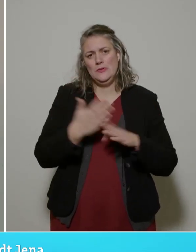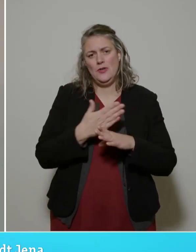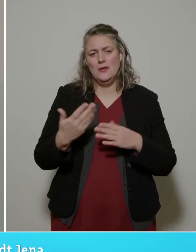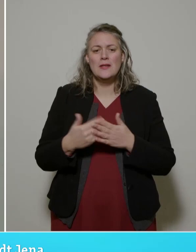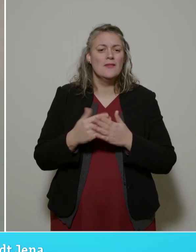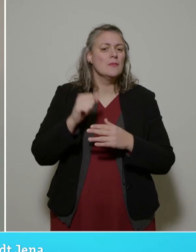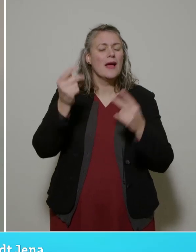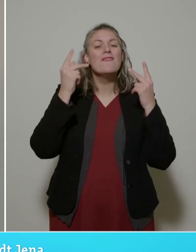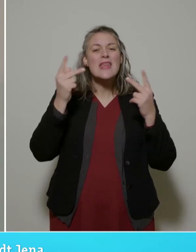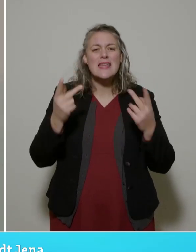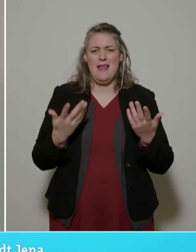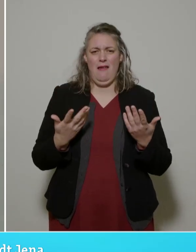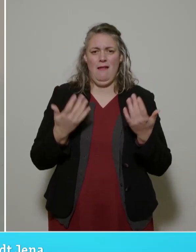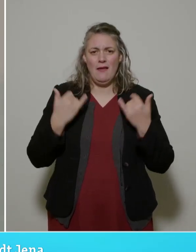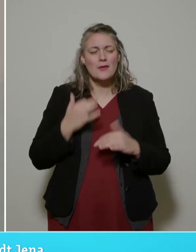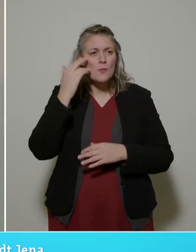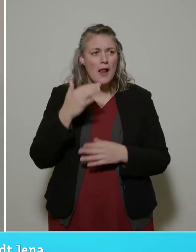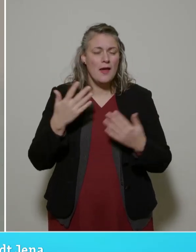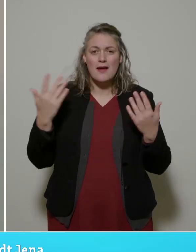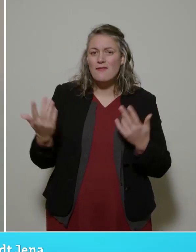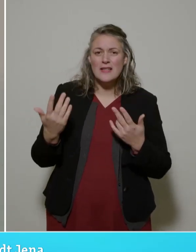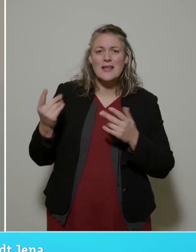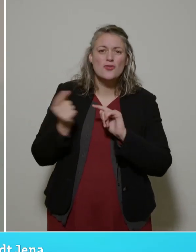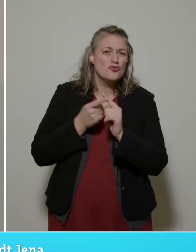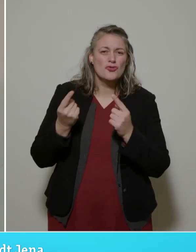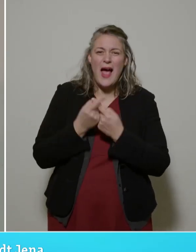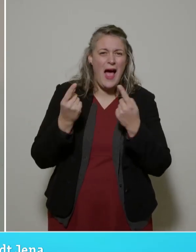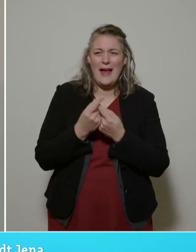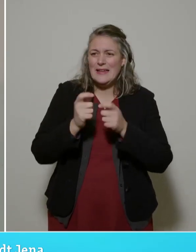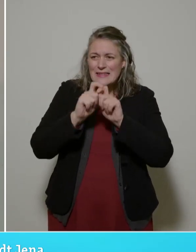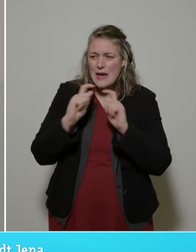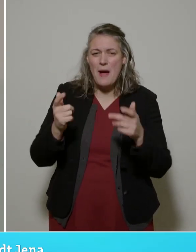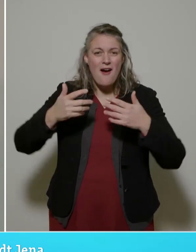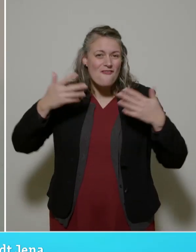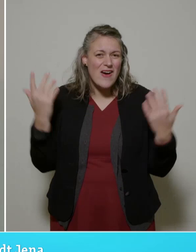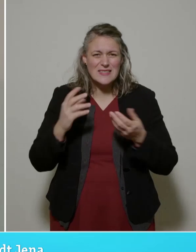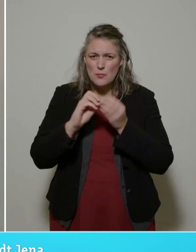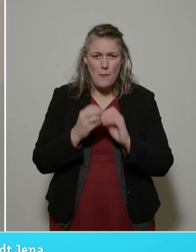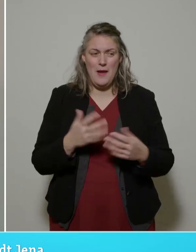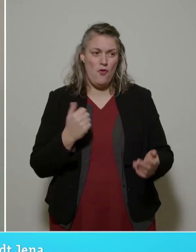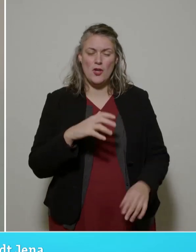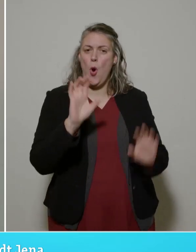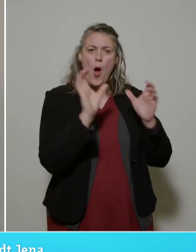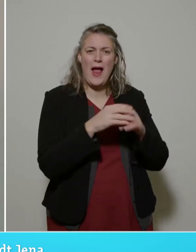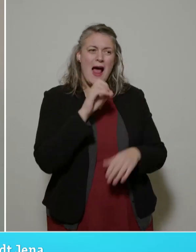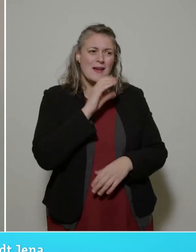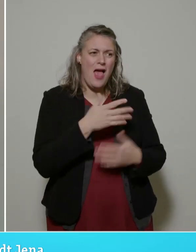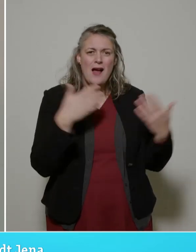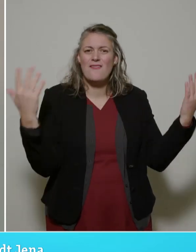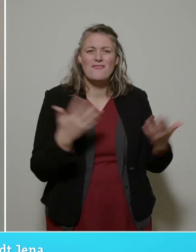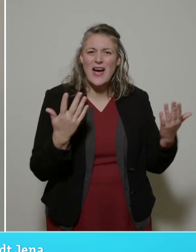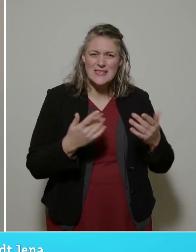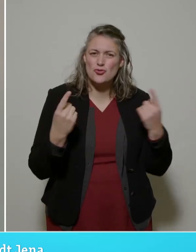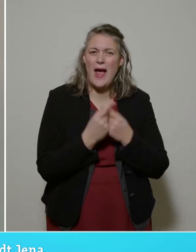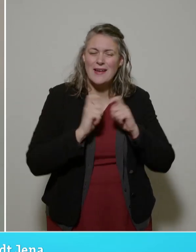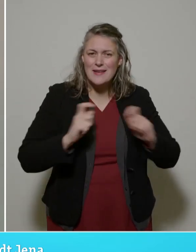für mich ganz entscheidend. Wo ist denn der Streitwert dieser Organklage? Den sehe ich überhaupt